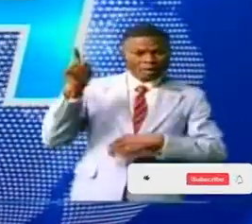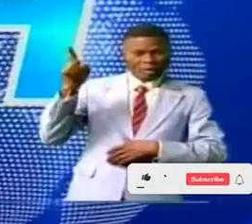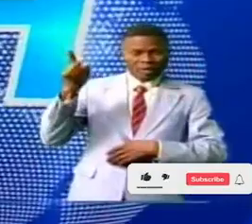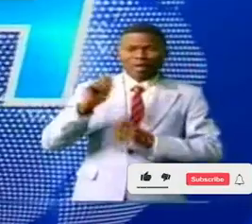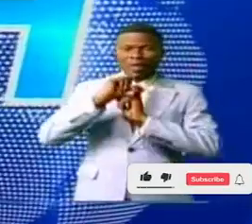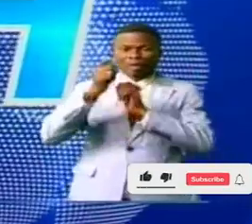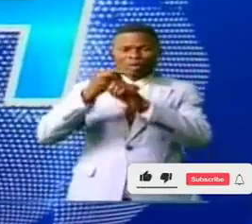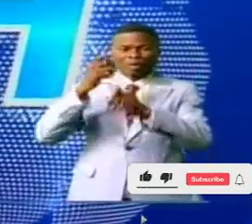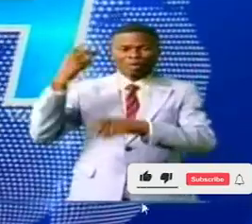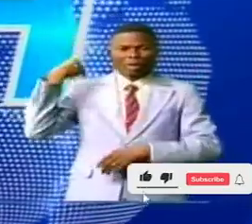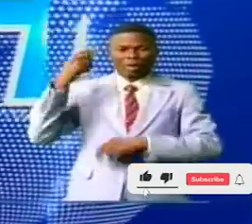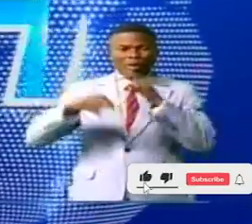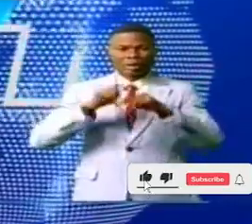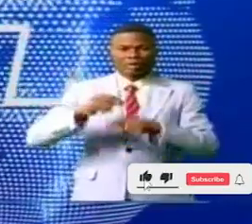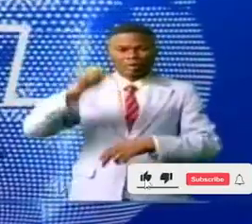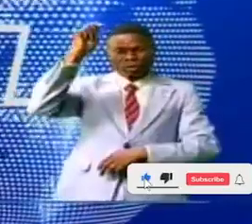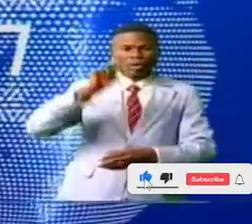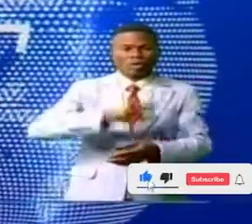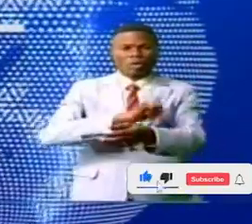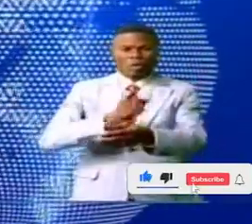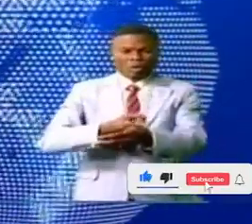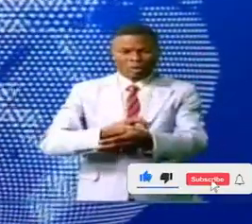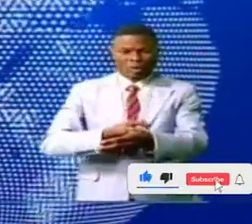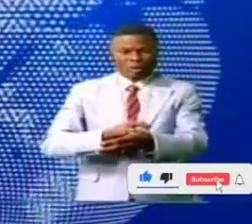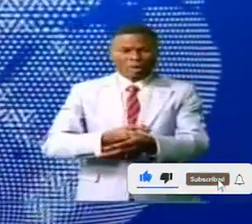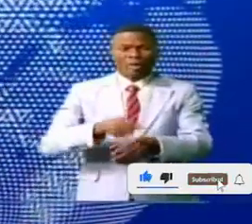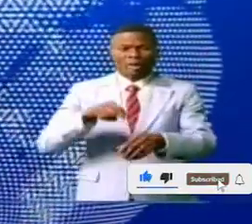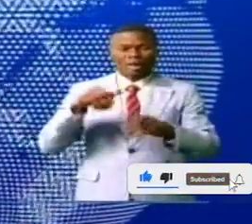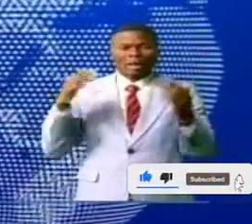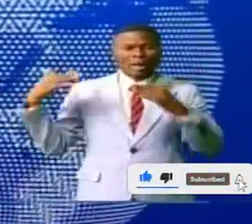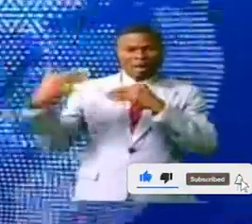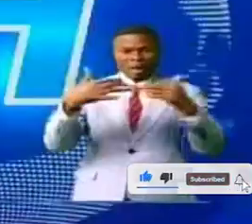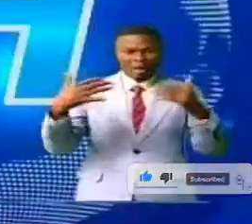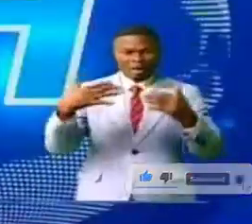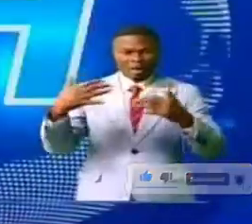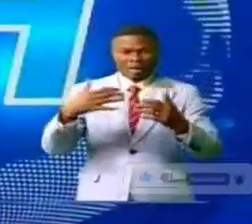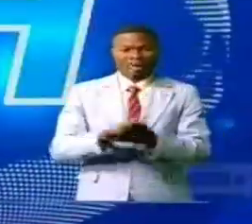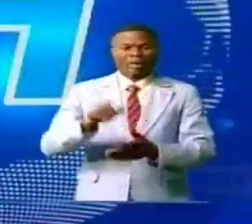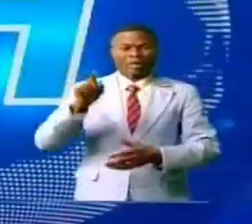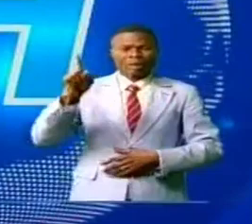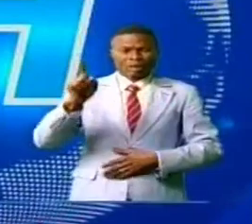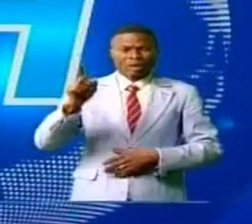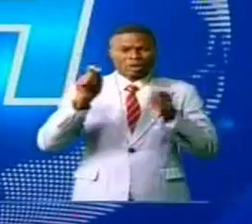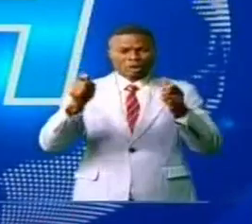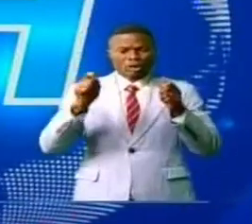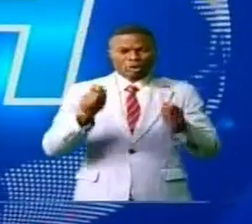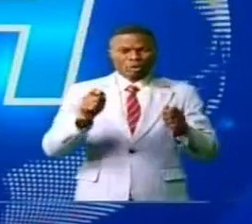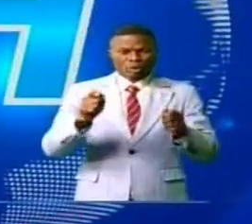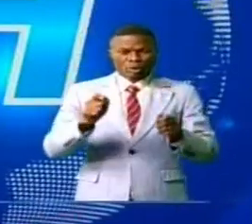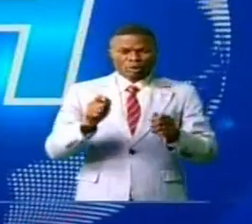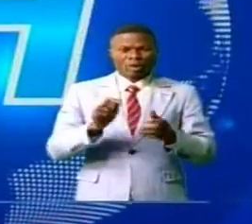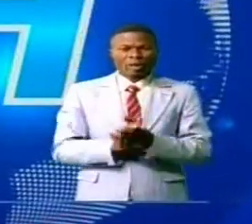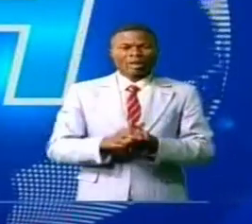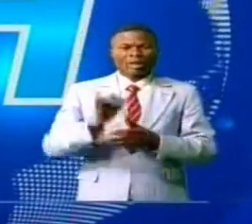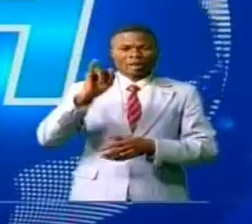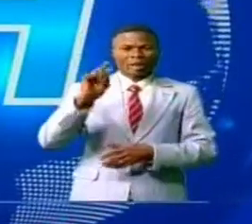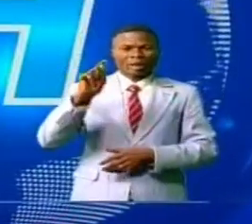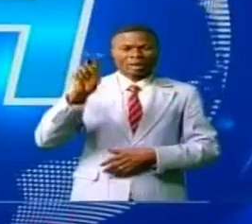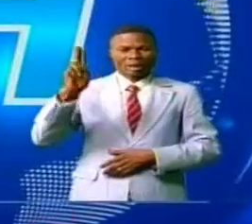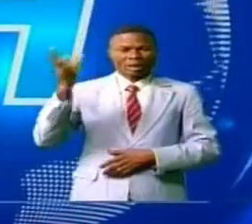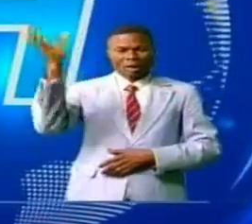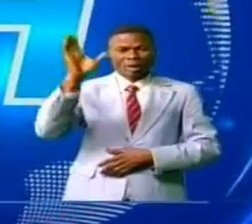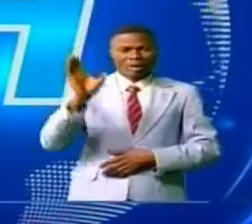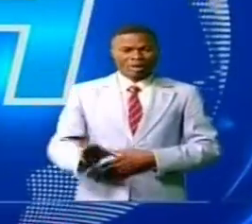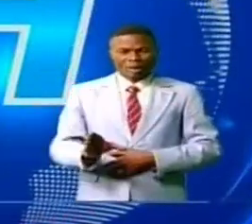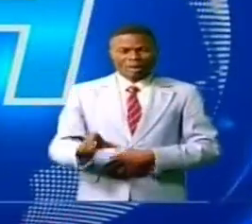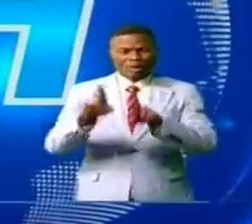les députés nationaux du Nord Kivu pendant ses affrontements à Tchanzo. Ce journal sera à Ituri, au Congo central,